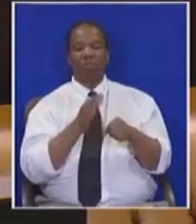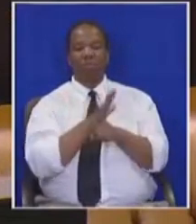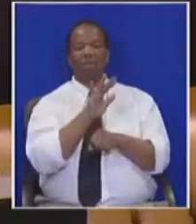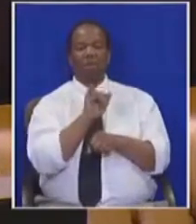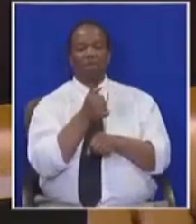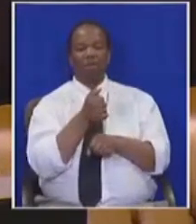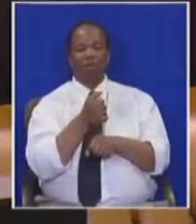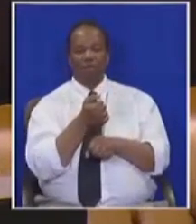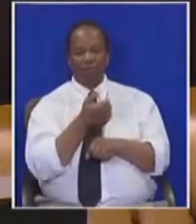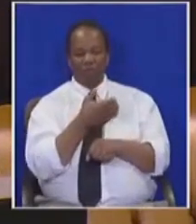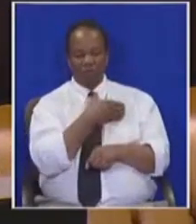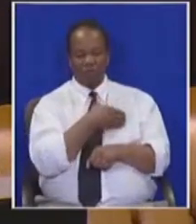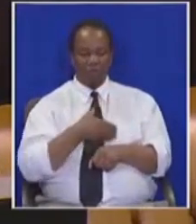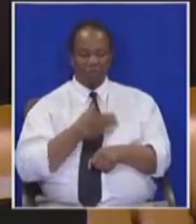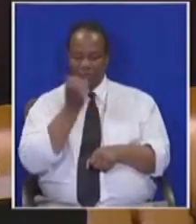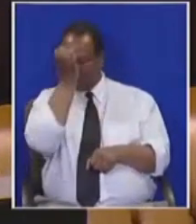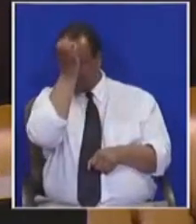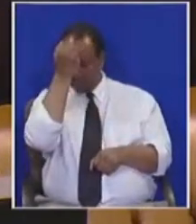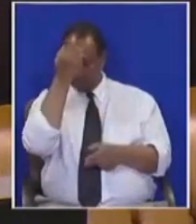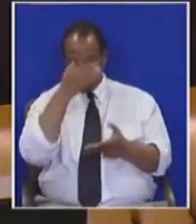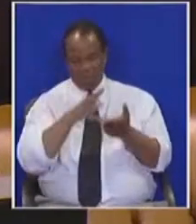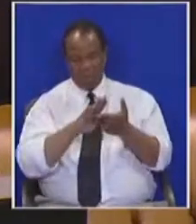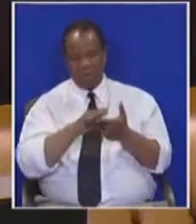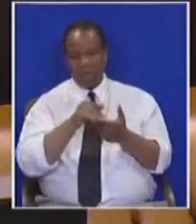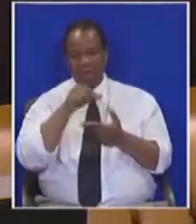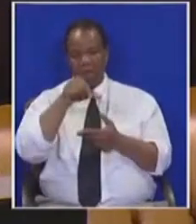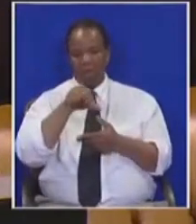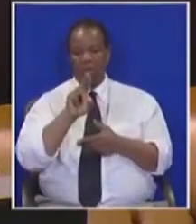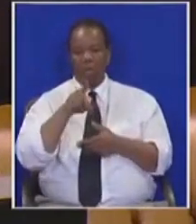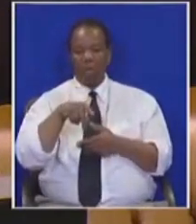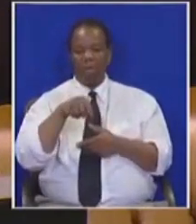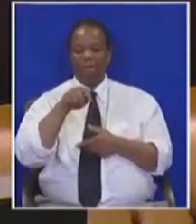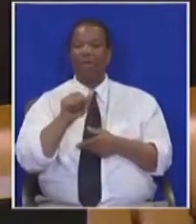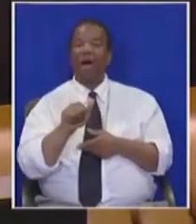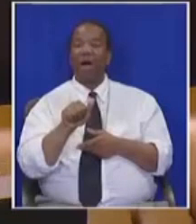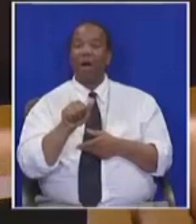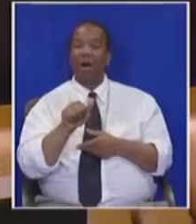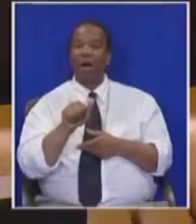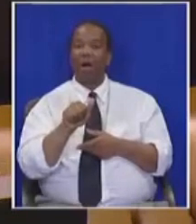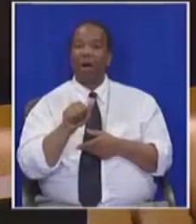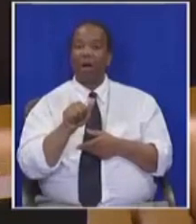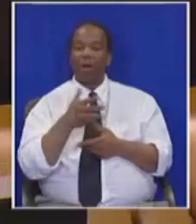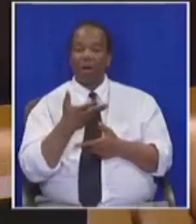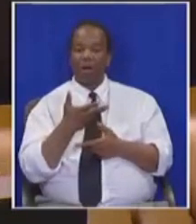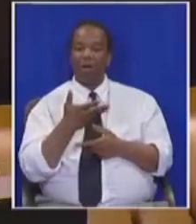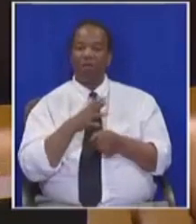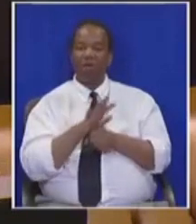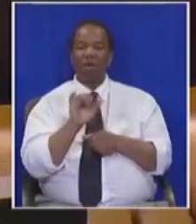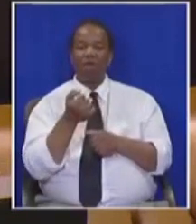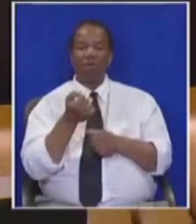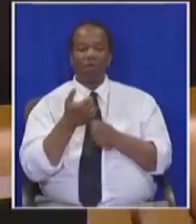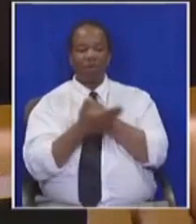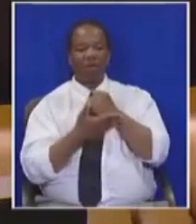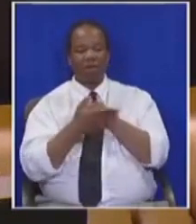nentuthuko ebonakala ifadabala kulelizwe. Point of order yanike le, asifuna point of order, uhlale phansi.